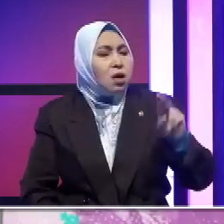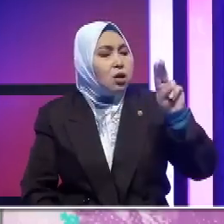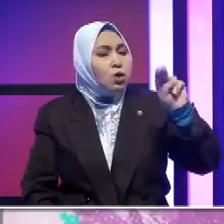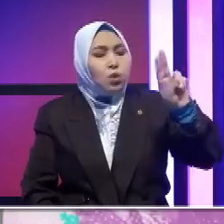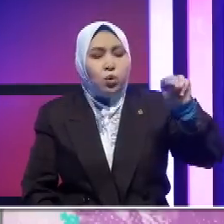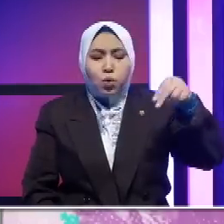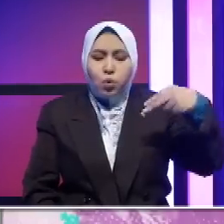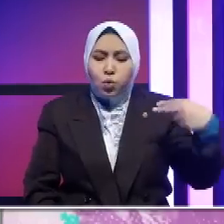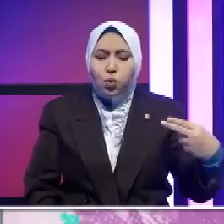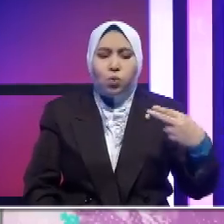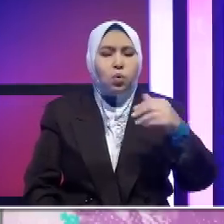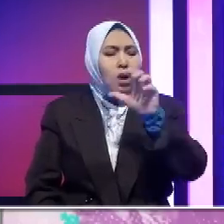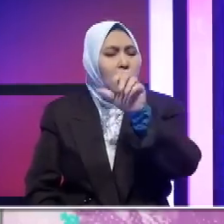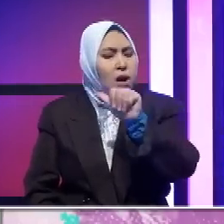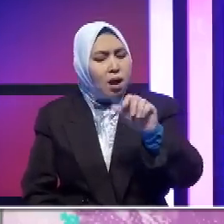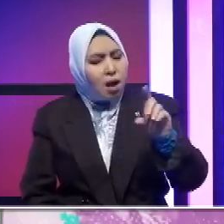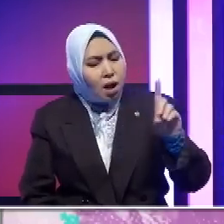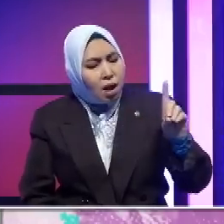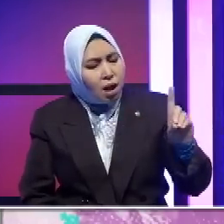وعاد